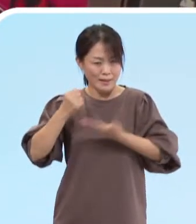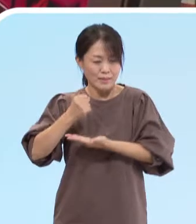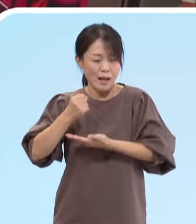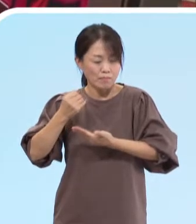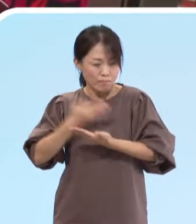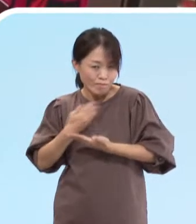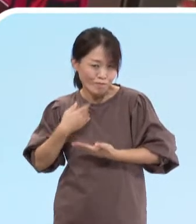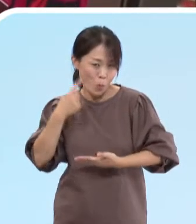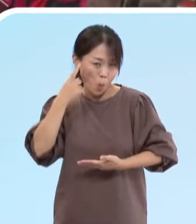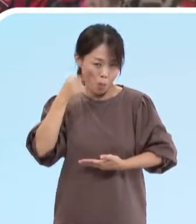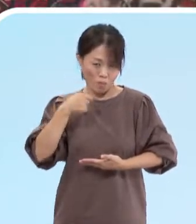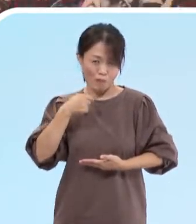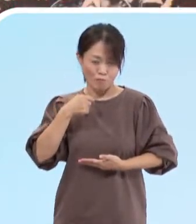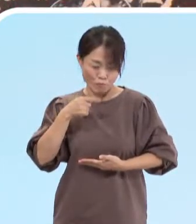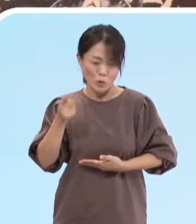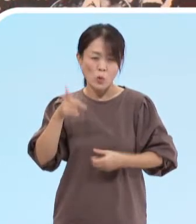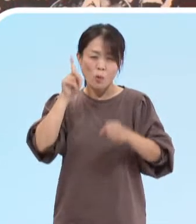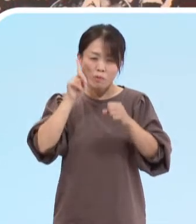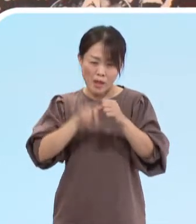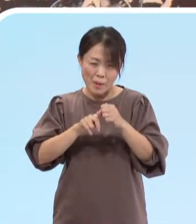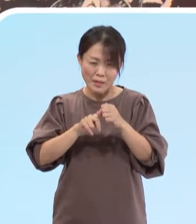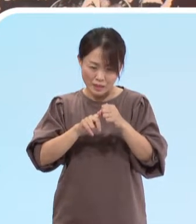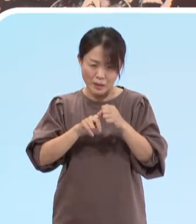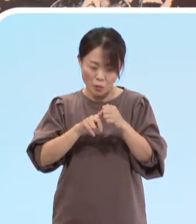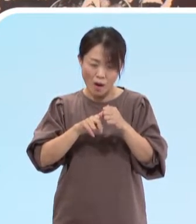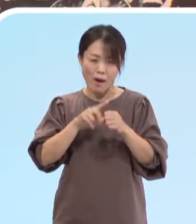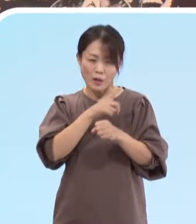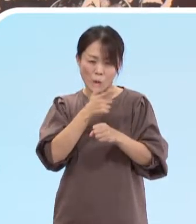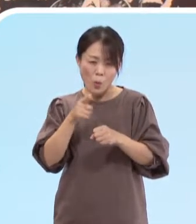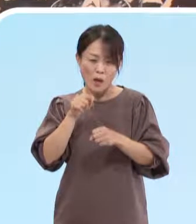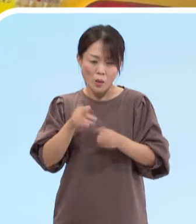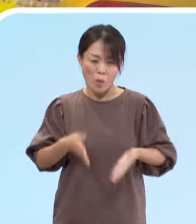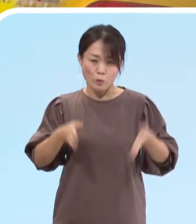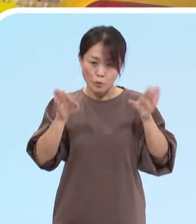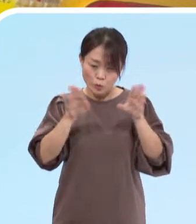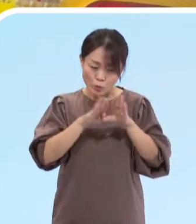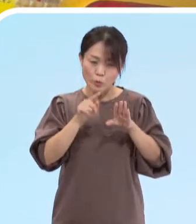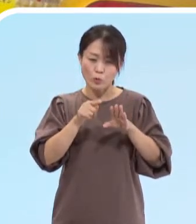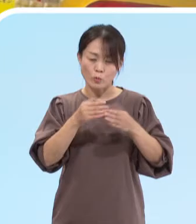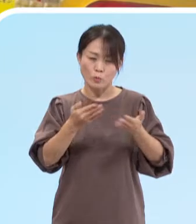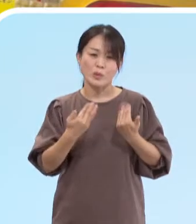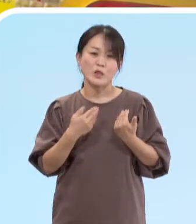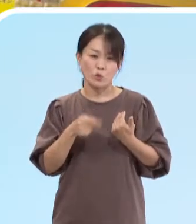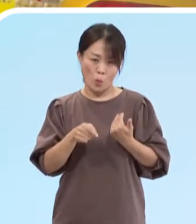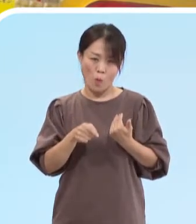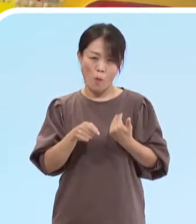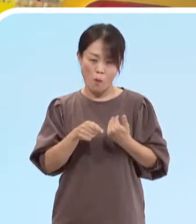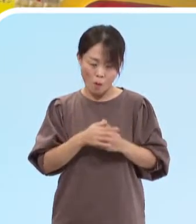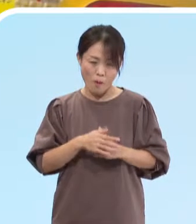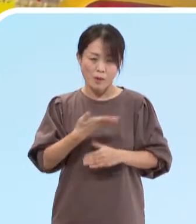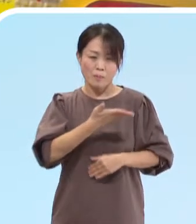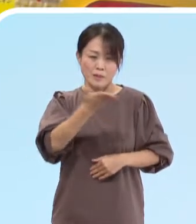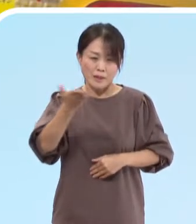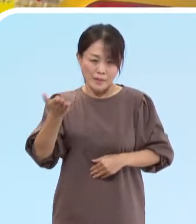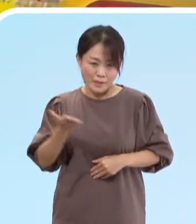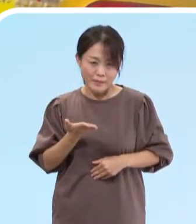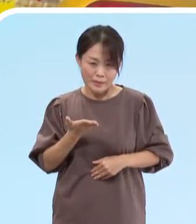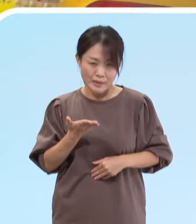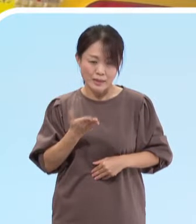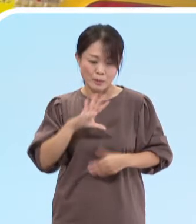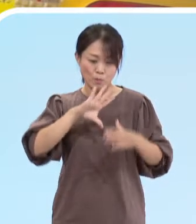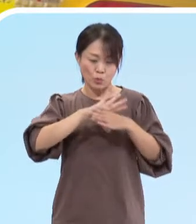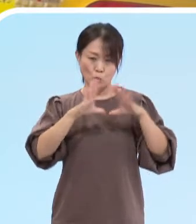ものではないのかなと。そのためには形がいるんですね。その形を、ここで実現して、で皆さん